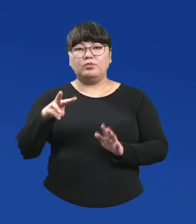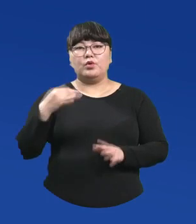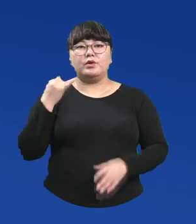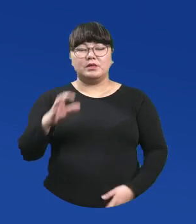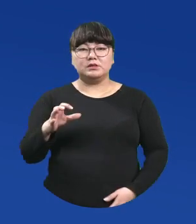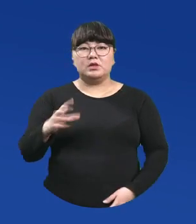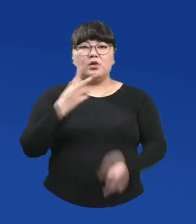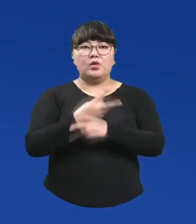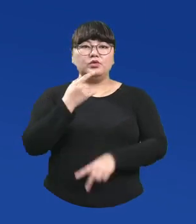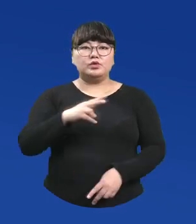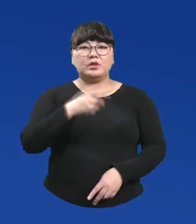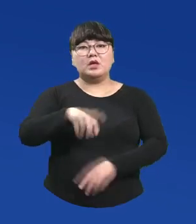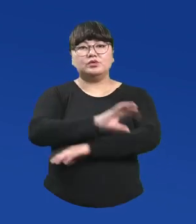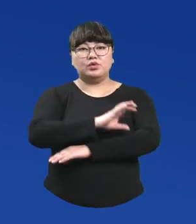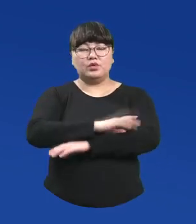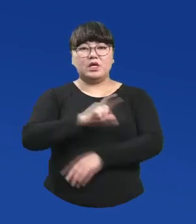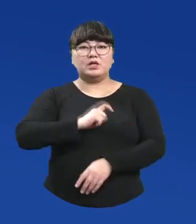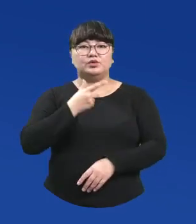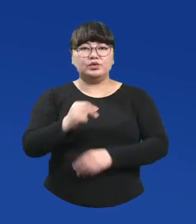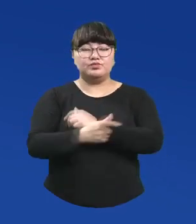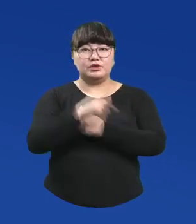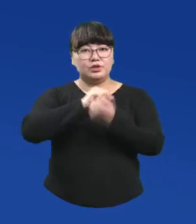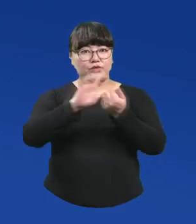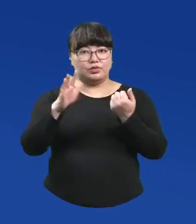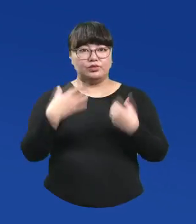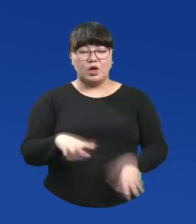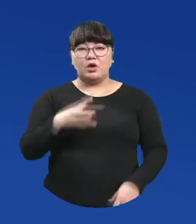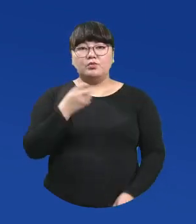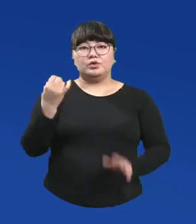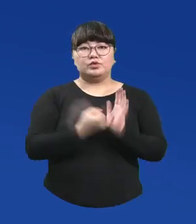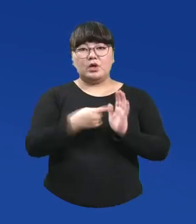Монгол улсын сургуулийн хууль зүйн дээд сургуулийн эрхцүүч мэргэжлэр төгссөн.